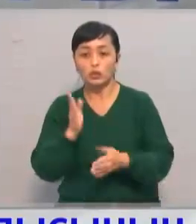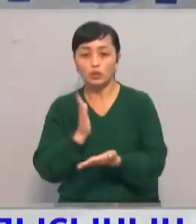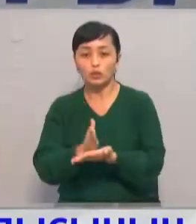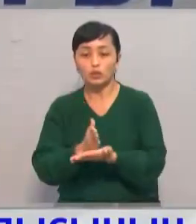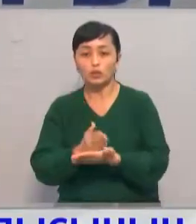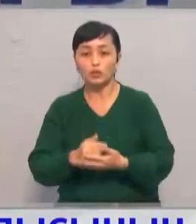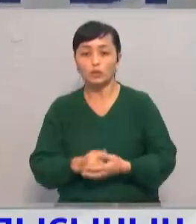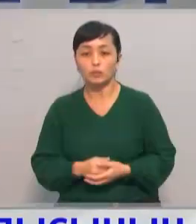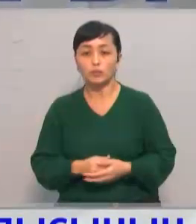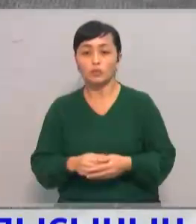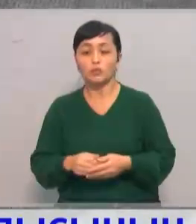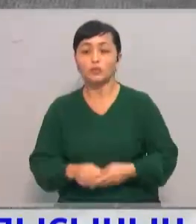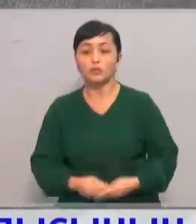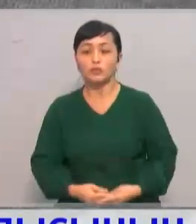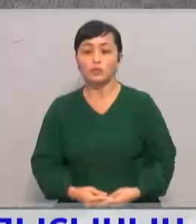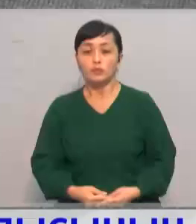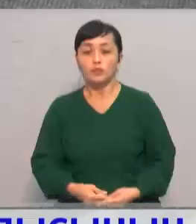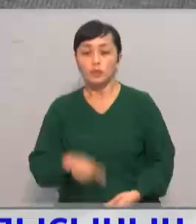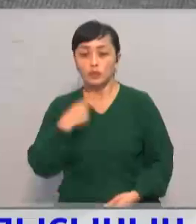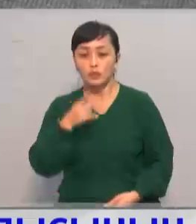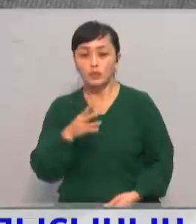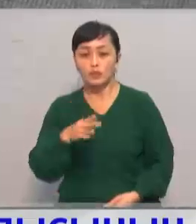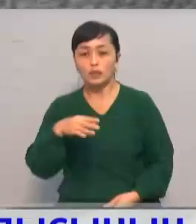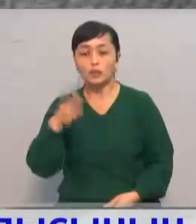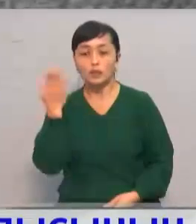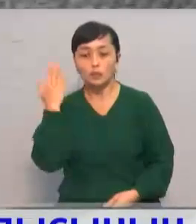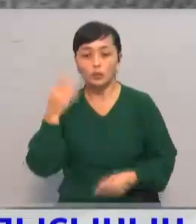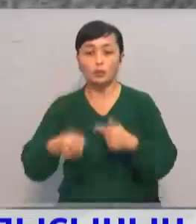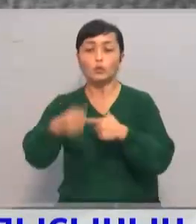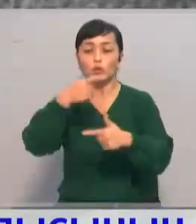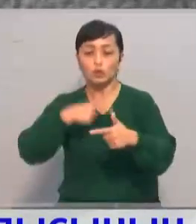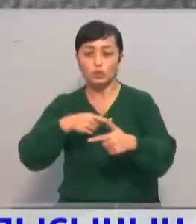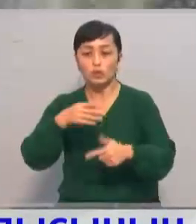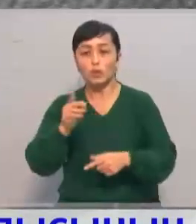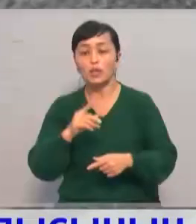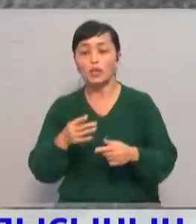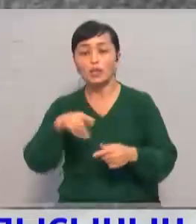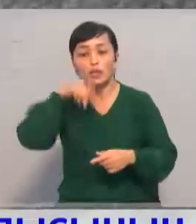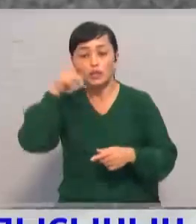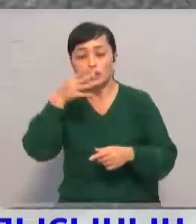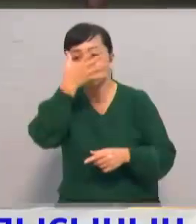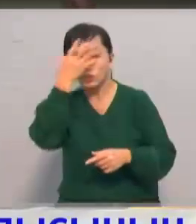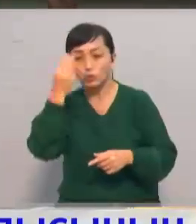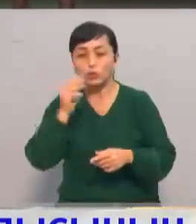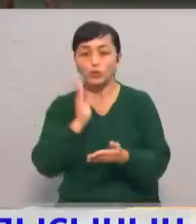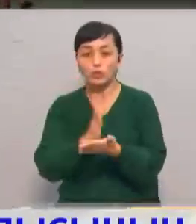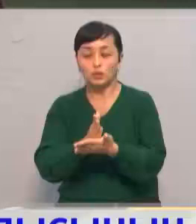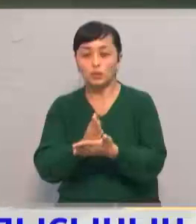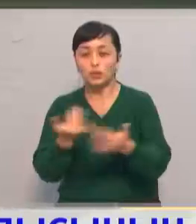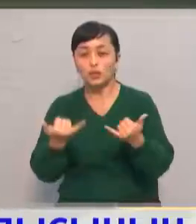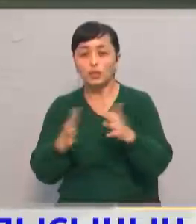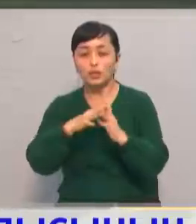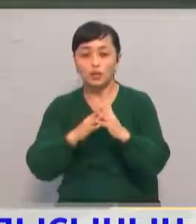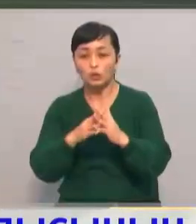өзіміздің жеткілікті 1-ші орын алуға. Десек те, атадан балаға мирас болып келе жатқан бұл спорт жастар арасында ұмыт бола бастағаны рас. Бұрынғыдай ауылда